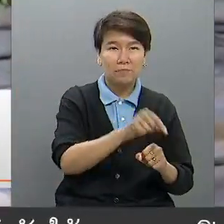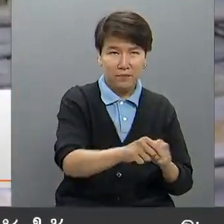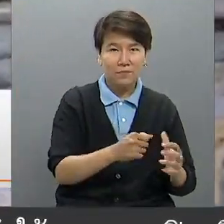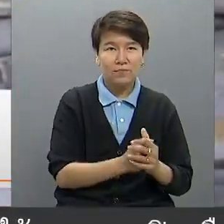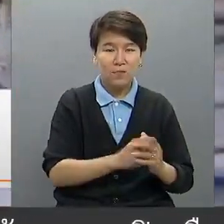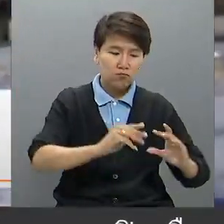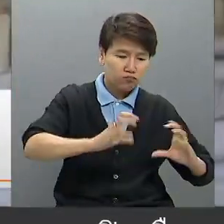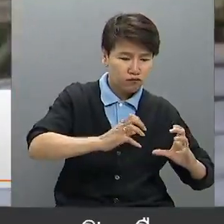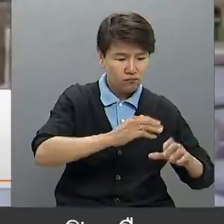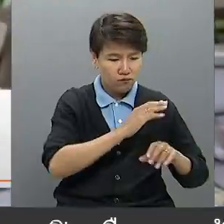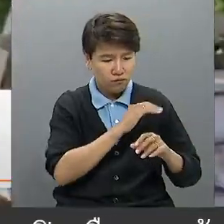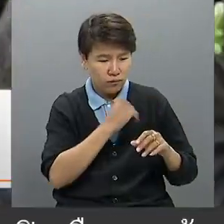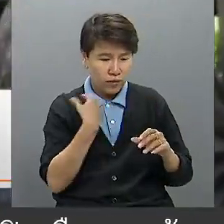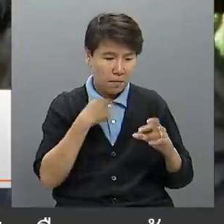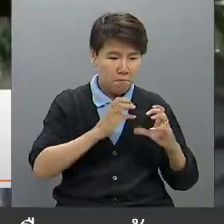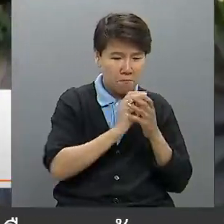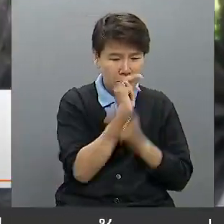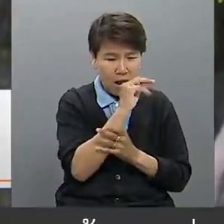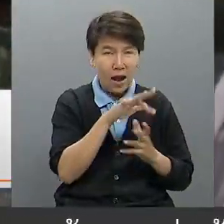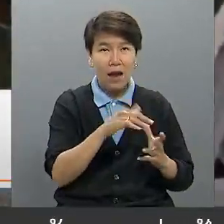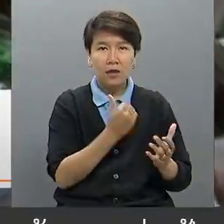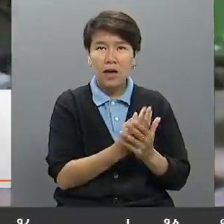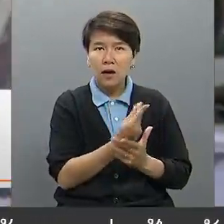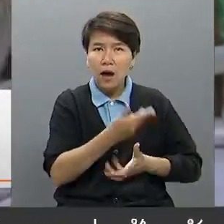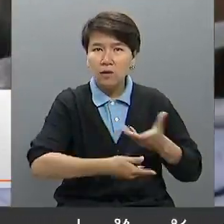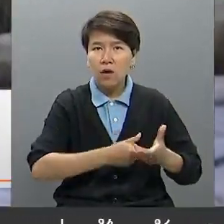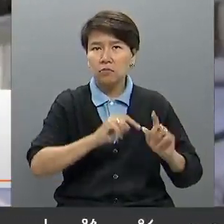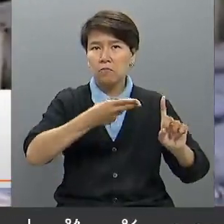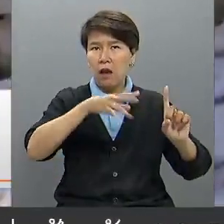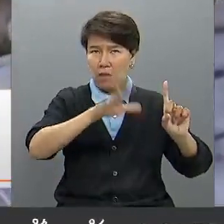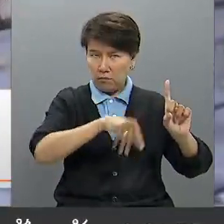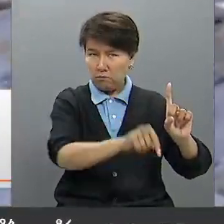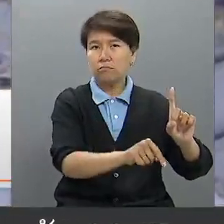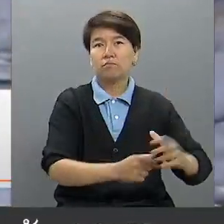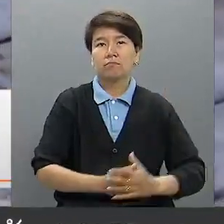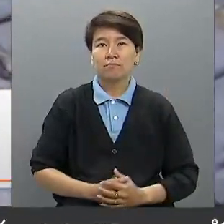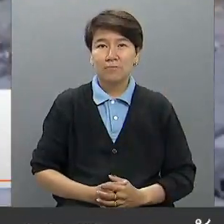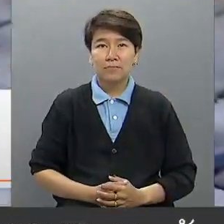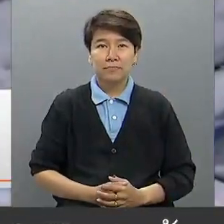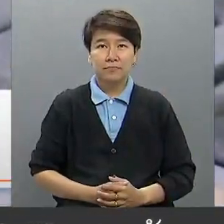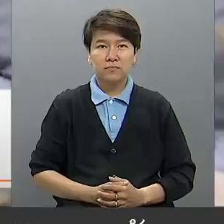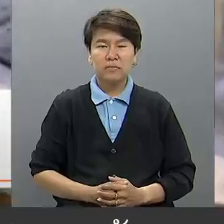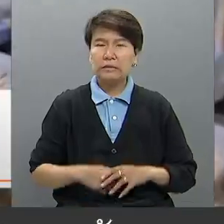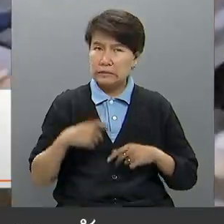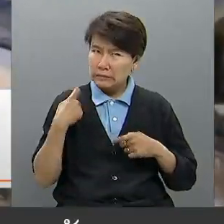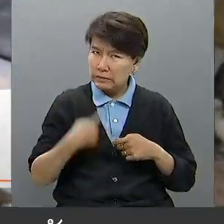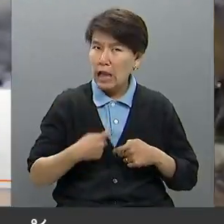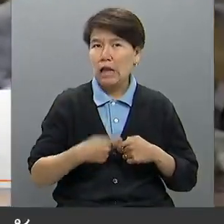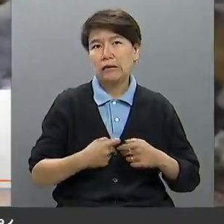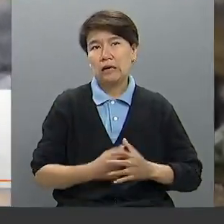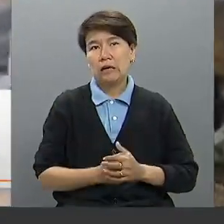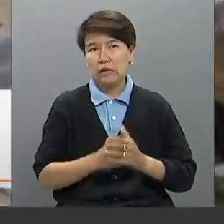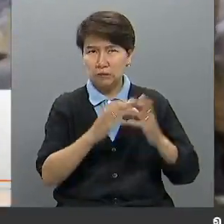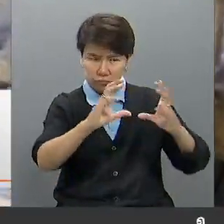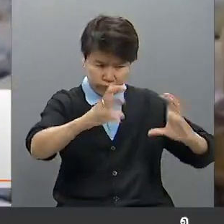มีราคาอยู่ที่ประมาณ 15,000 บาทกันเลยทีเดียวนะคะเนี่ย นะมันไม่ได้ทำง่ายนะเพราะมันต้องคำนวณอย่างที่น้องปร่างเคยเล่า